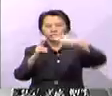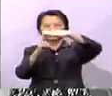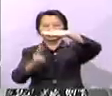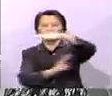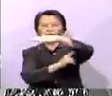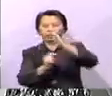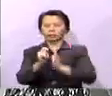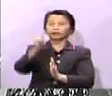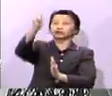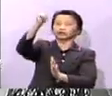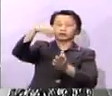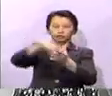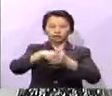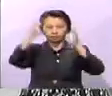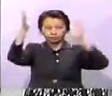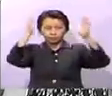kat Malaysia.